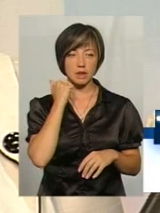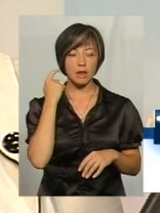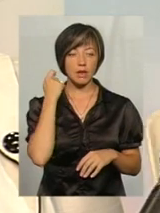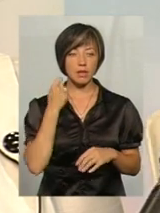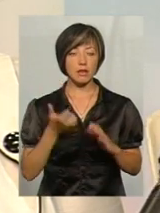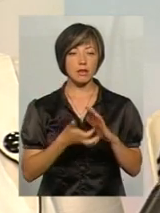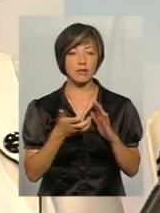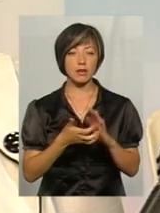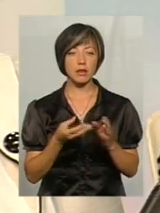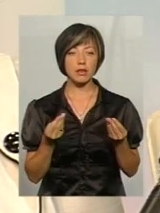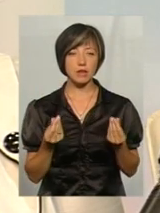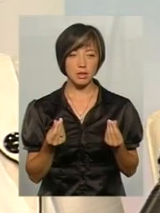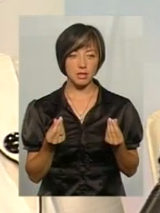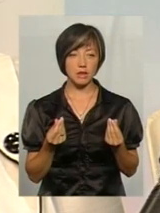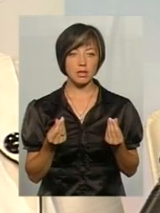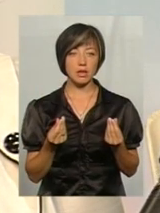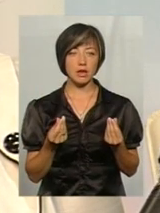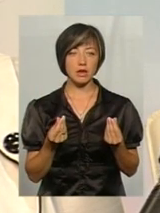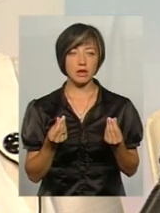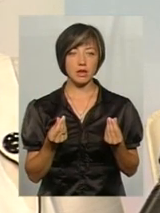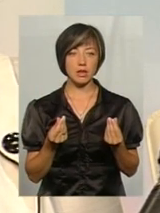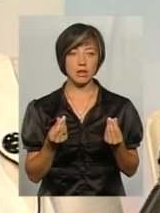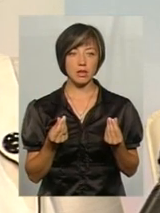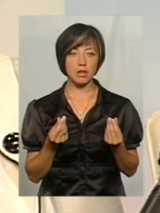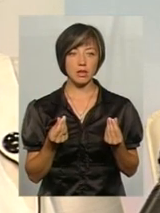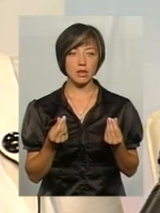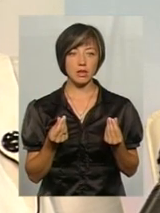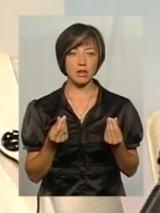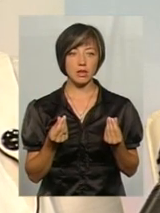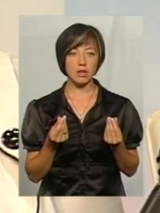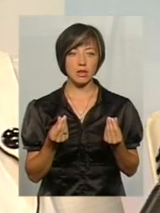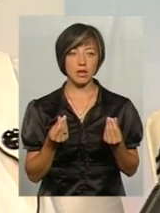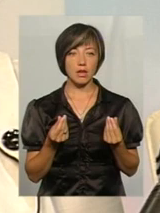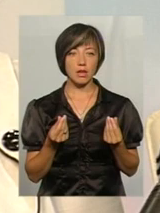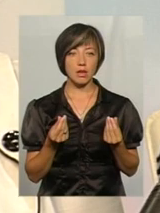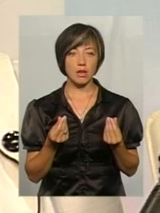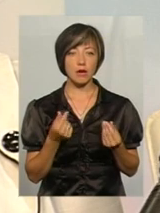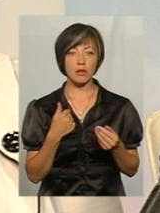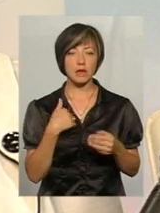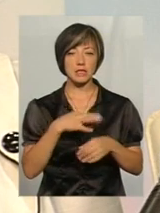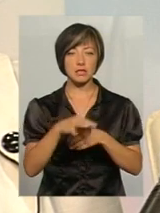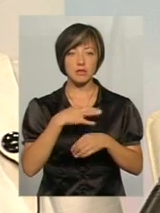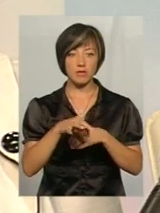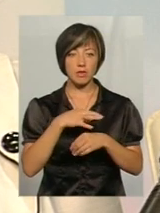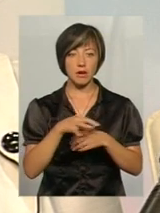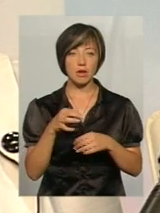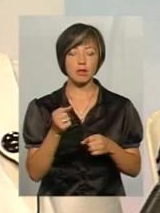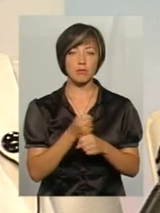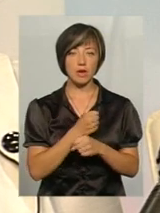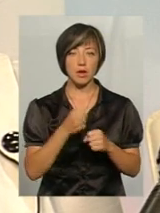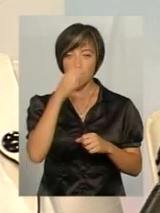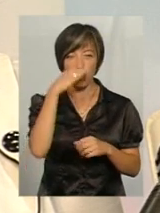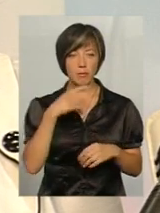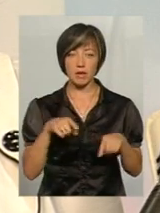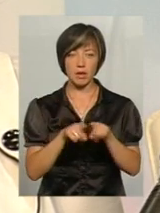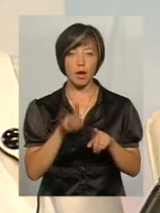денег. Они издевались, они били меня иногда. Вот. Папа, конечно, не так сильно жестоко, а